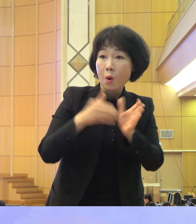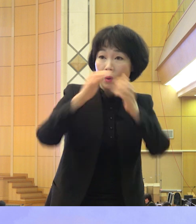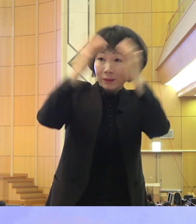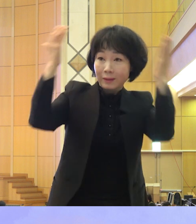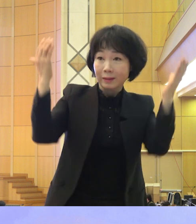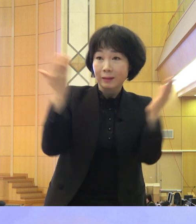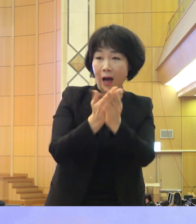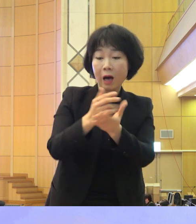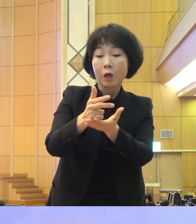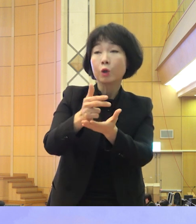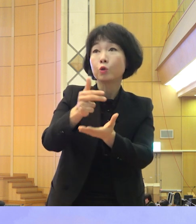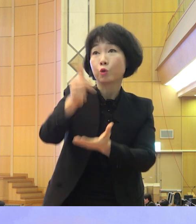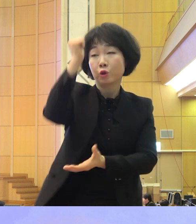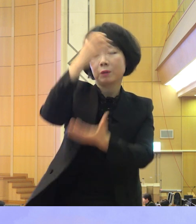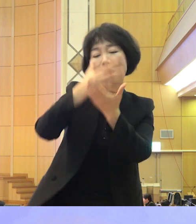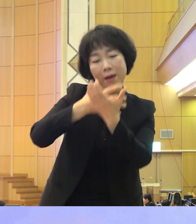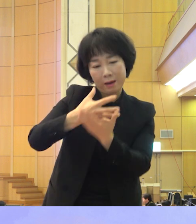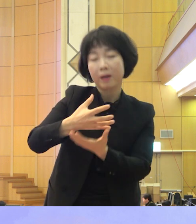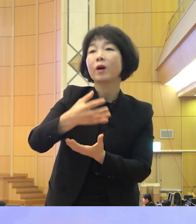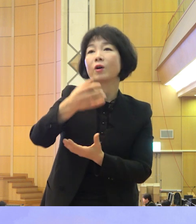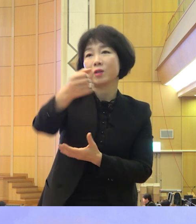오해마저도 다 주의